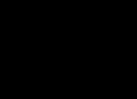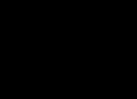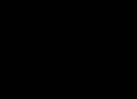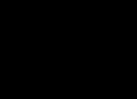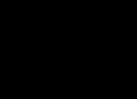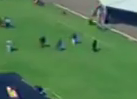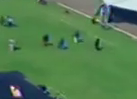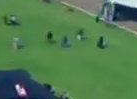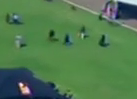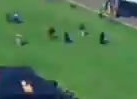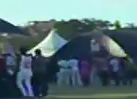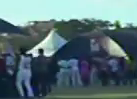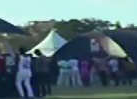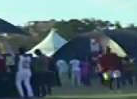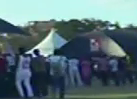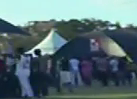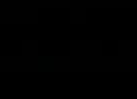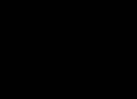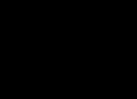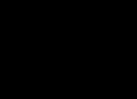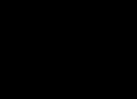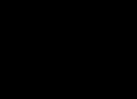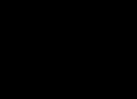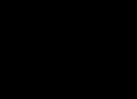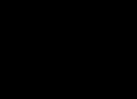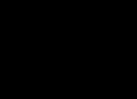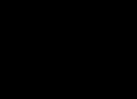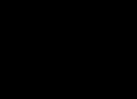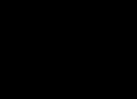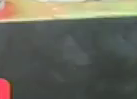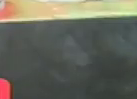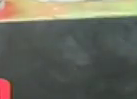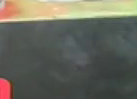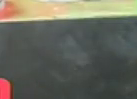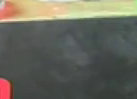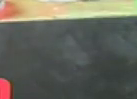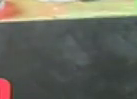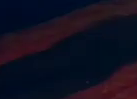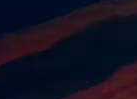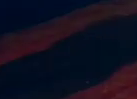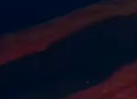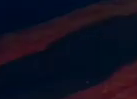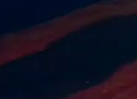Be your own boss. You've experienced the summits, you have learned to earn, and now, are you ready for Kenya's biggest?